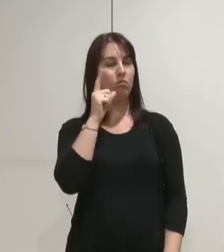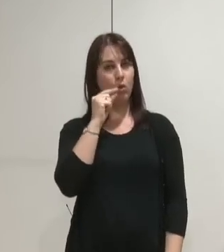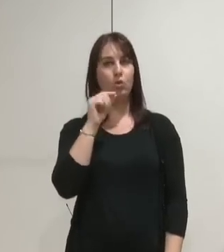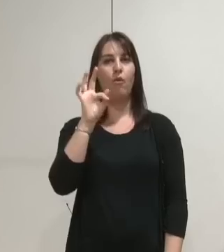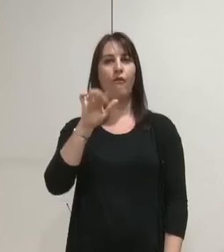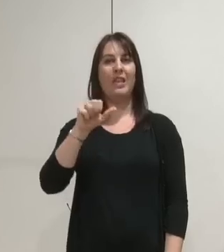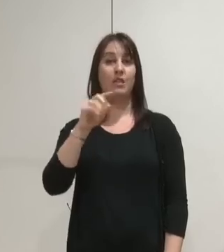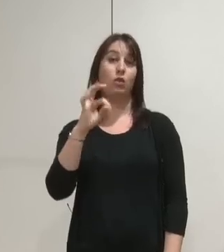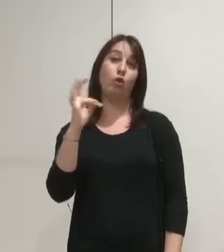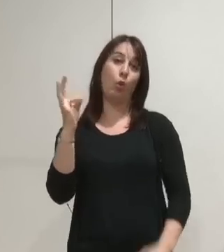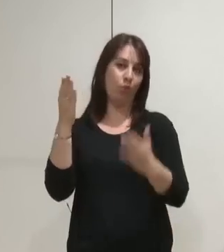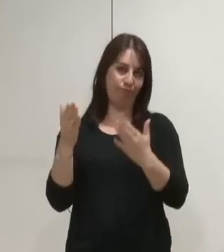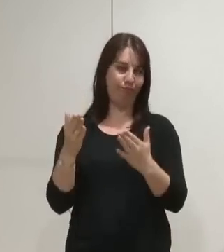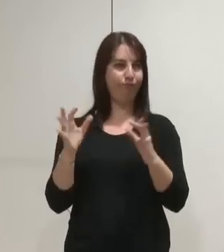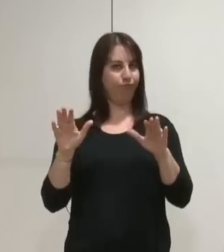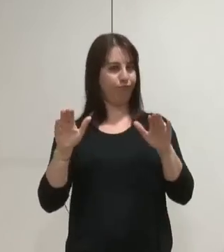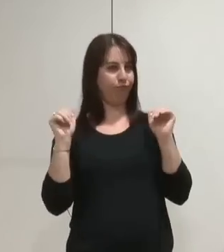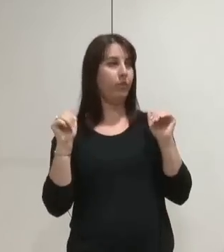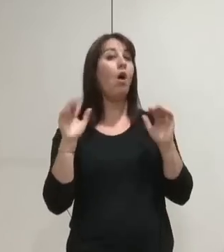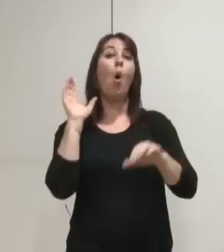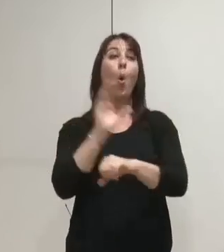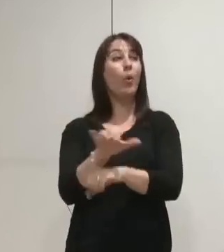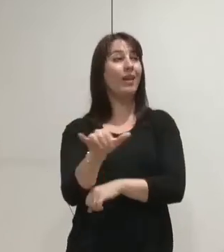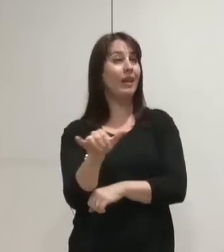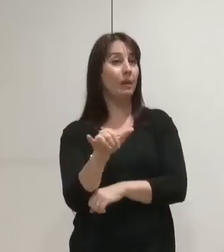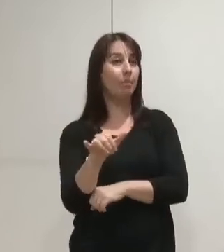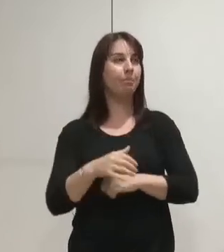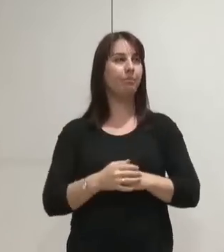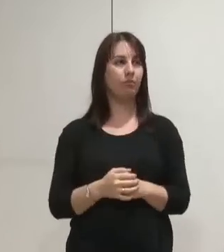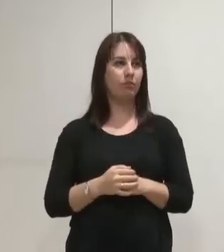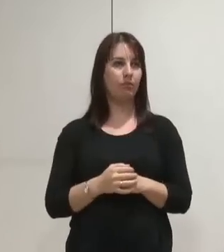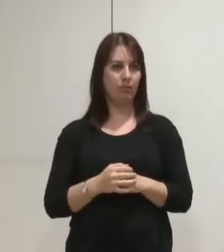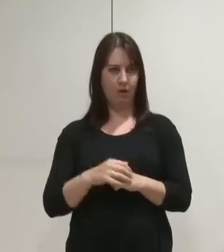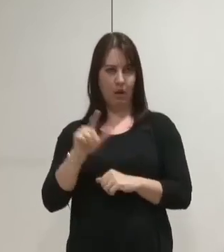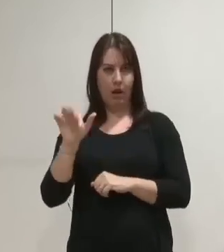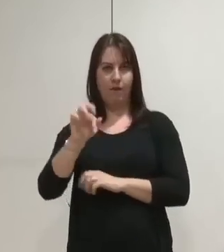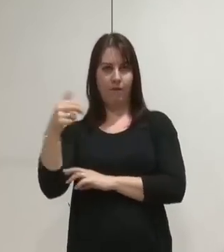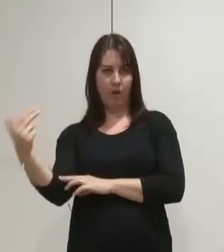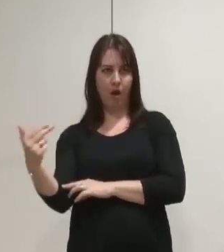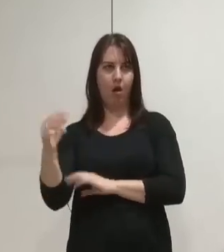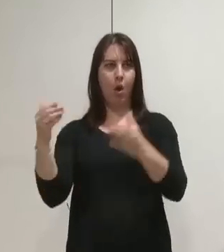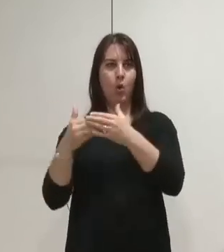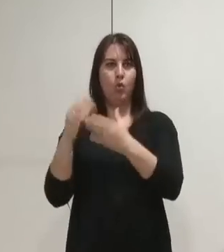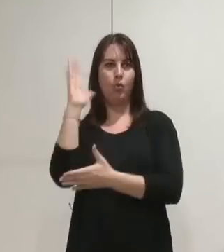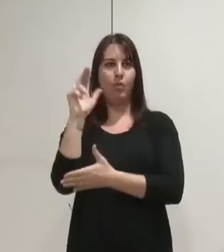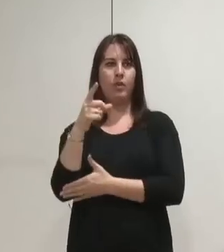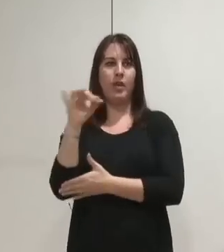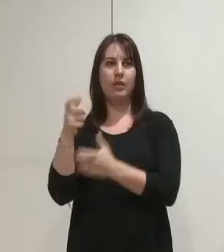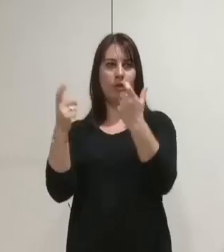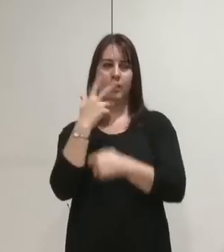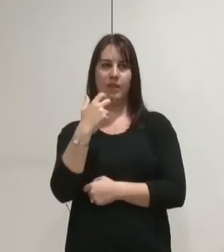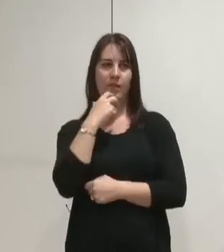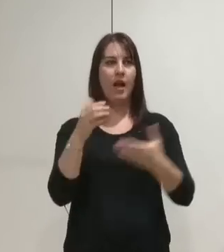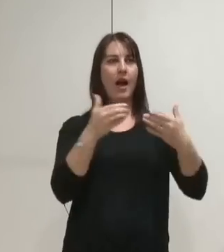fristau qui vote contre donc il y a le front national le groupe umpudi société civile le